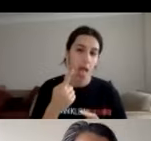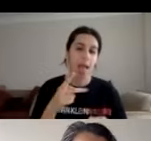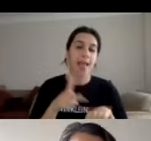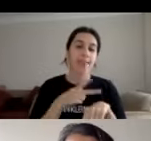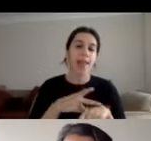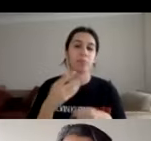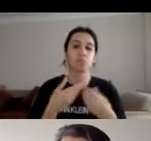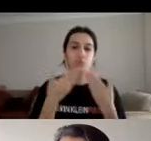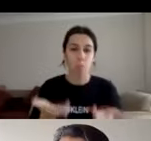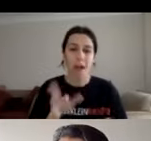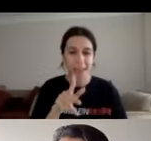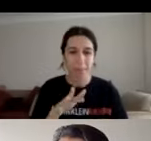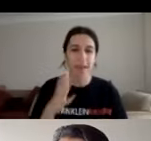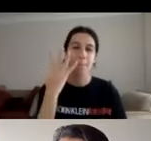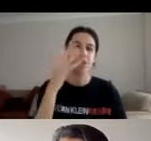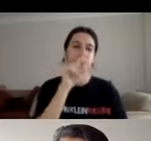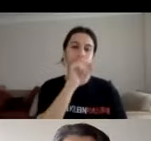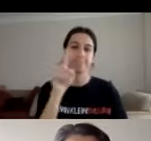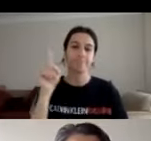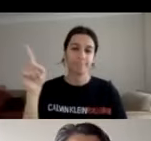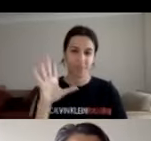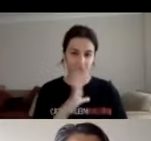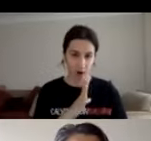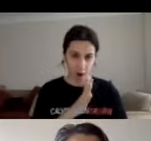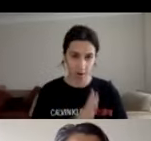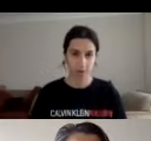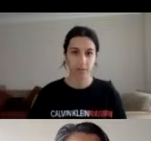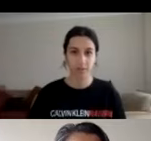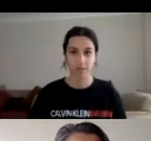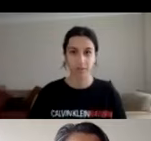aslında temel 5 bacak üzerine kurulu bir yapıyla tanımlanabiliyor.